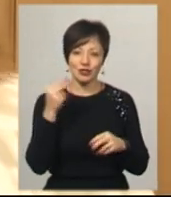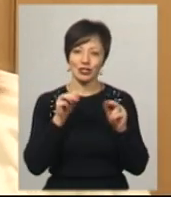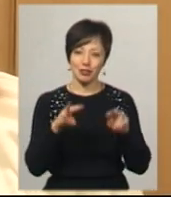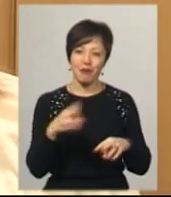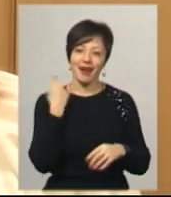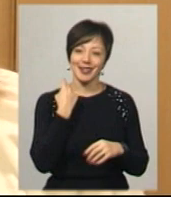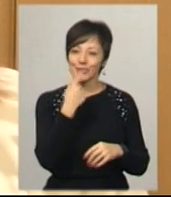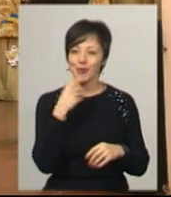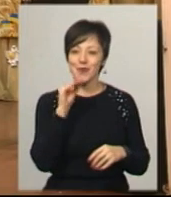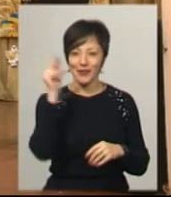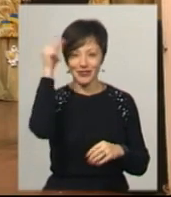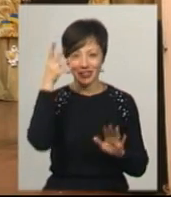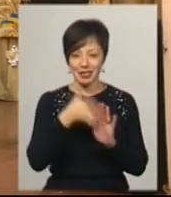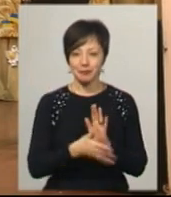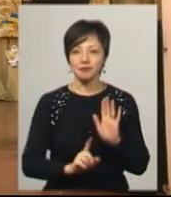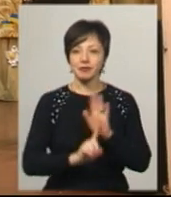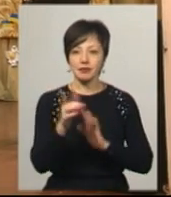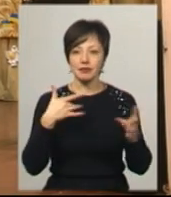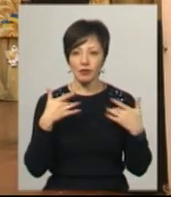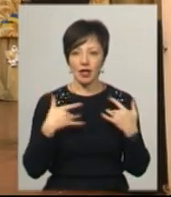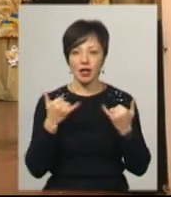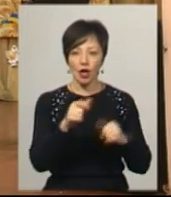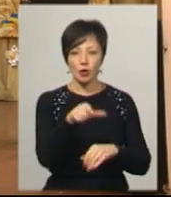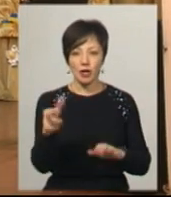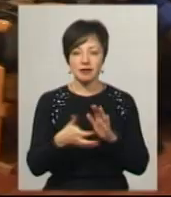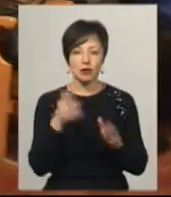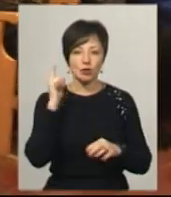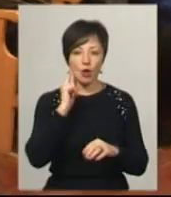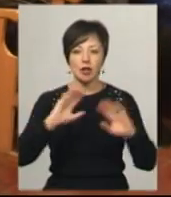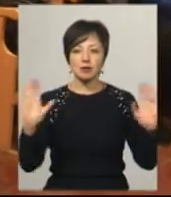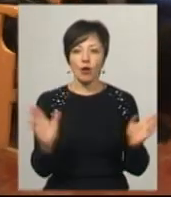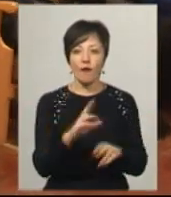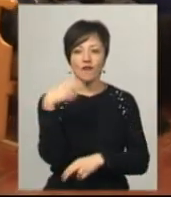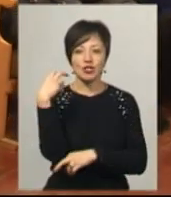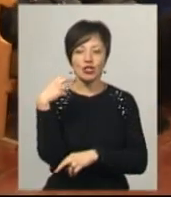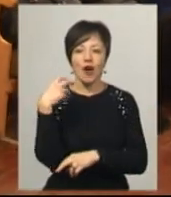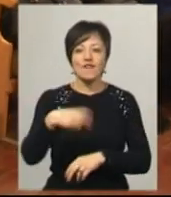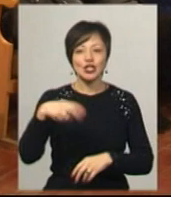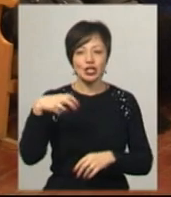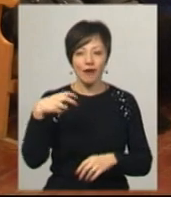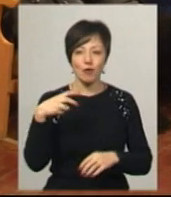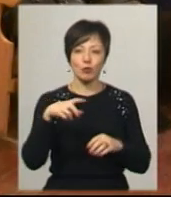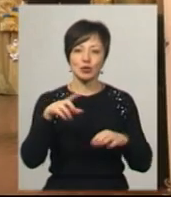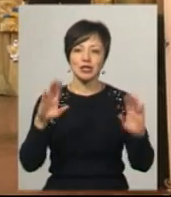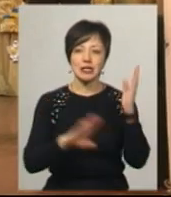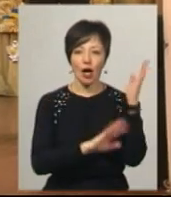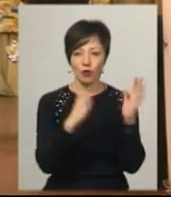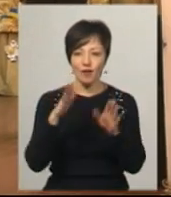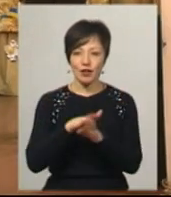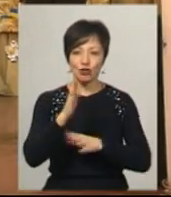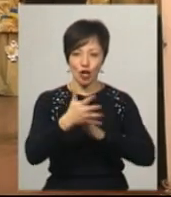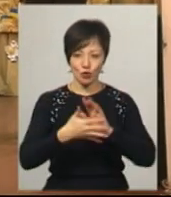чим англійську мову вчити. Розпочали концерт для людей з вадами слуху з пісні «Ой, у вишневому саду», виконаною жестовою мовою. А